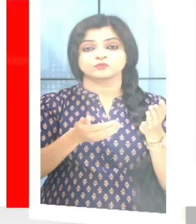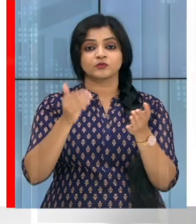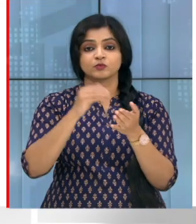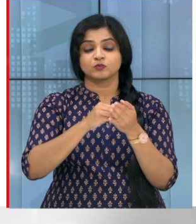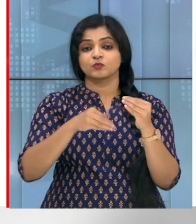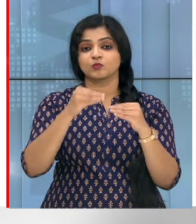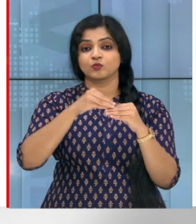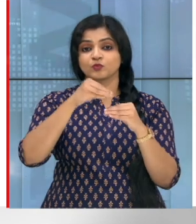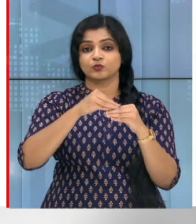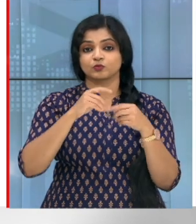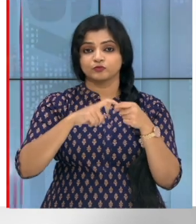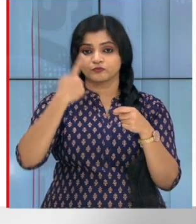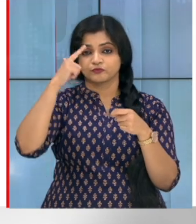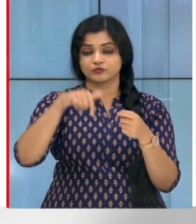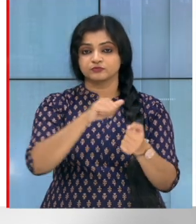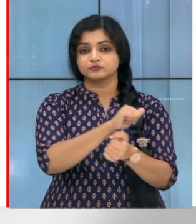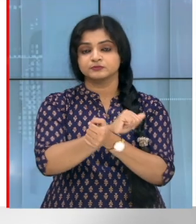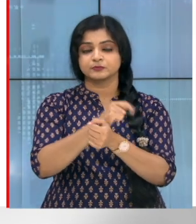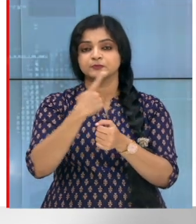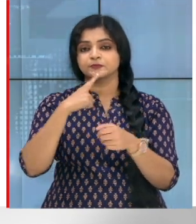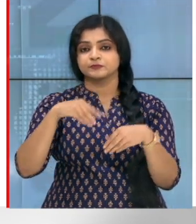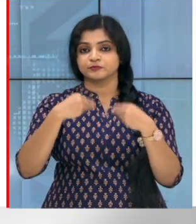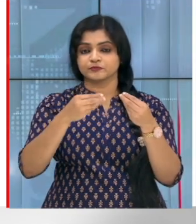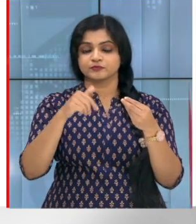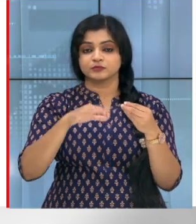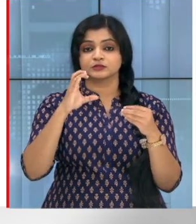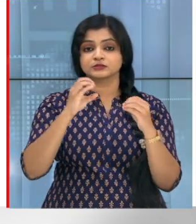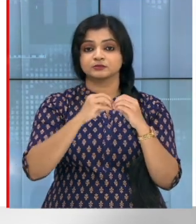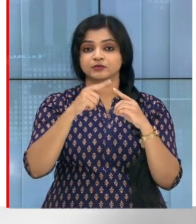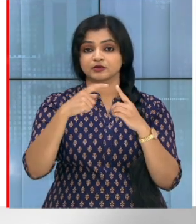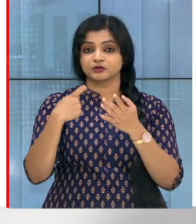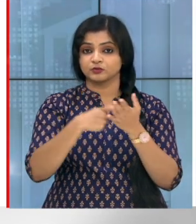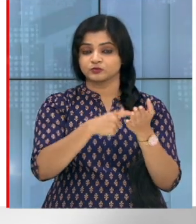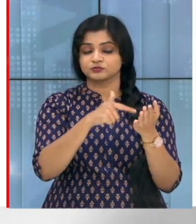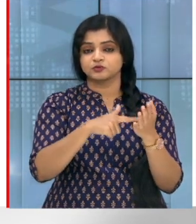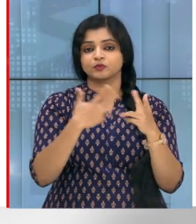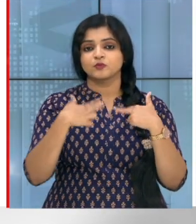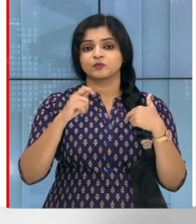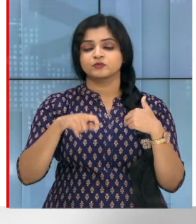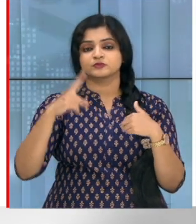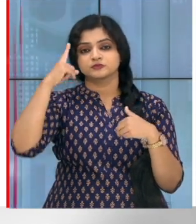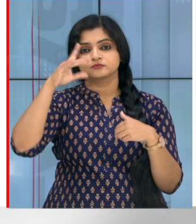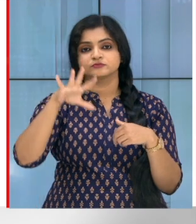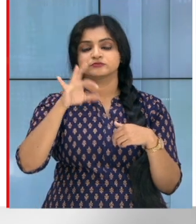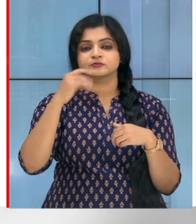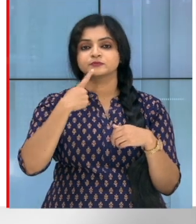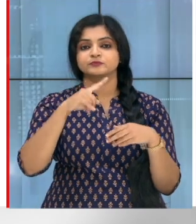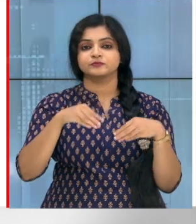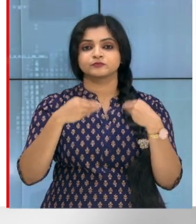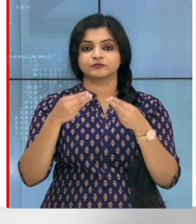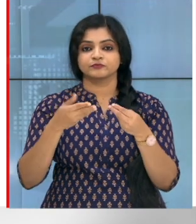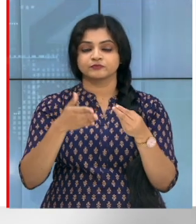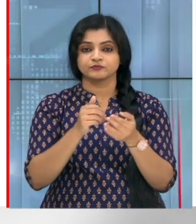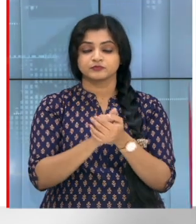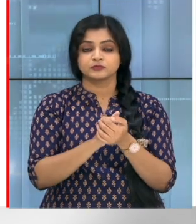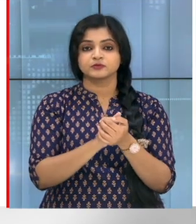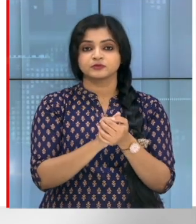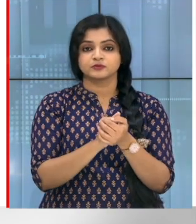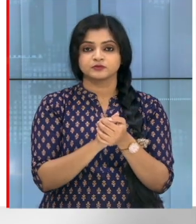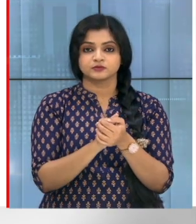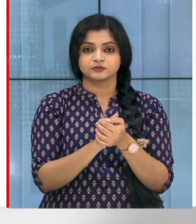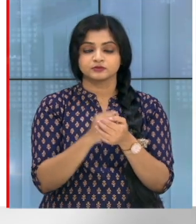ചെയ്യലിനായി കസ്റ്റഡിയിൽ വിടാനുള്ള സിബിഐയുടെ ആവശ്യം അംഗീകരിച്ചുകൊണ്ടുള്ള ഒരു തീരുമാനം പ്രത്യേക സിബിഐ കോടതി